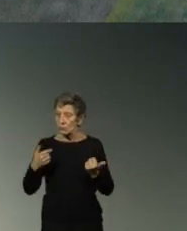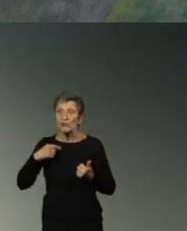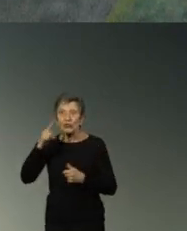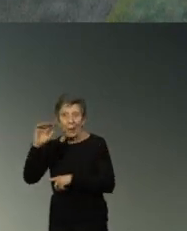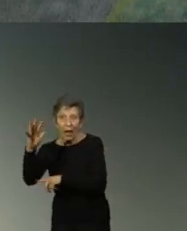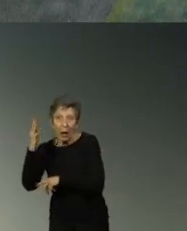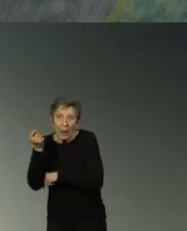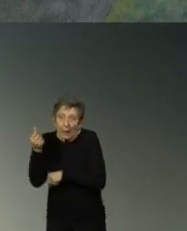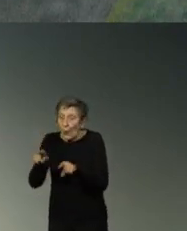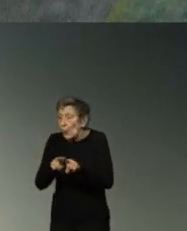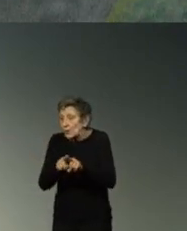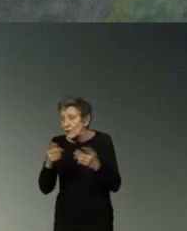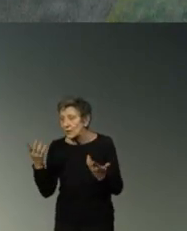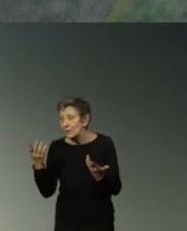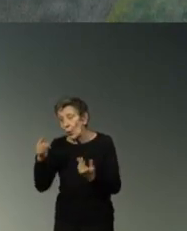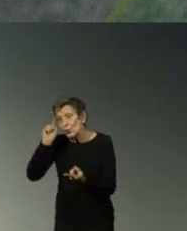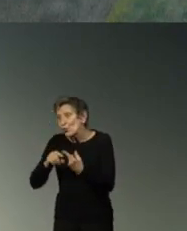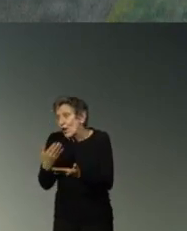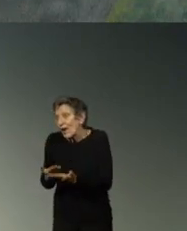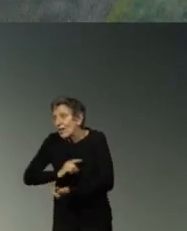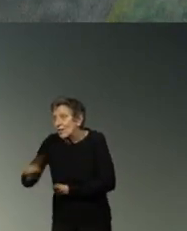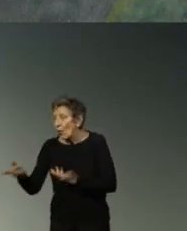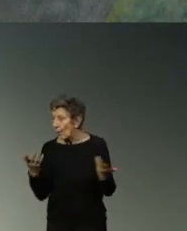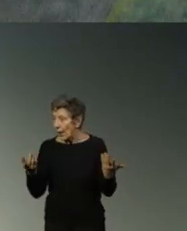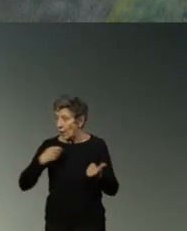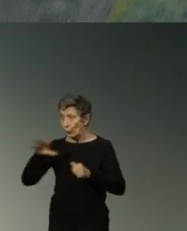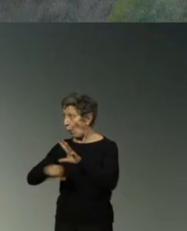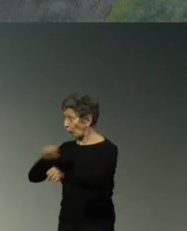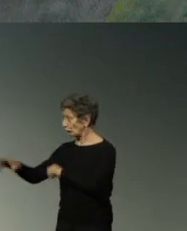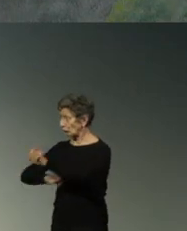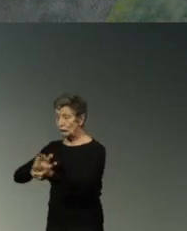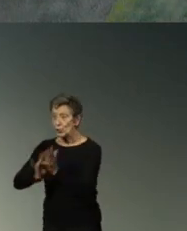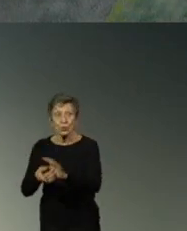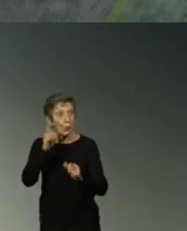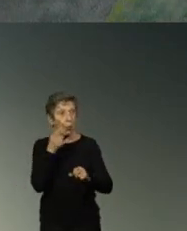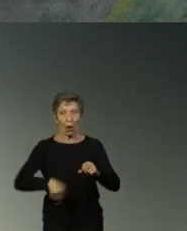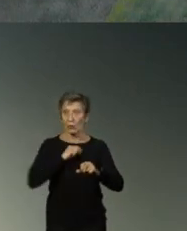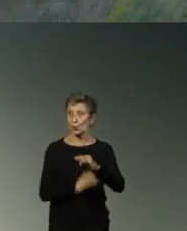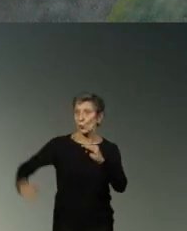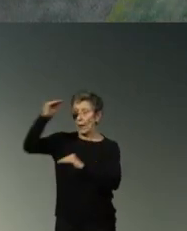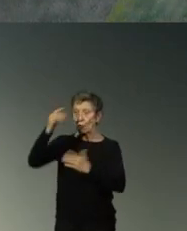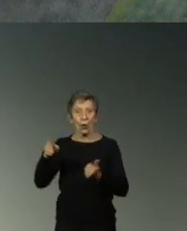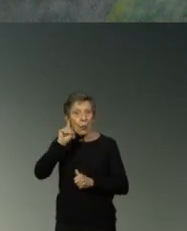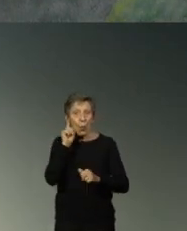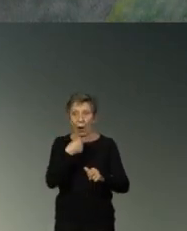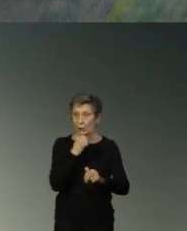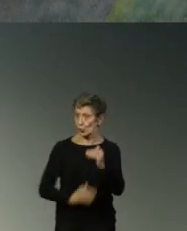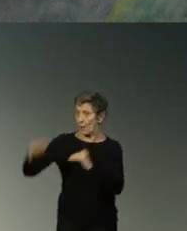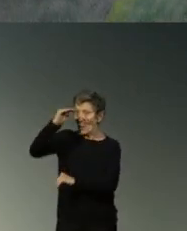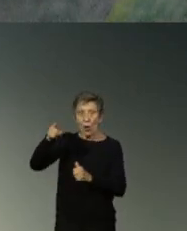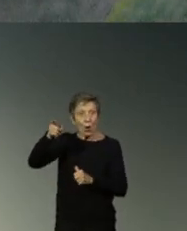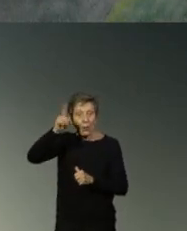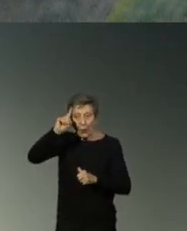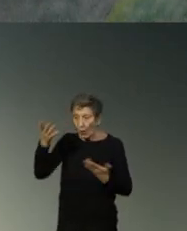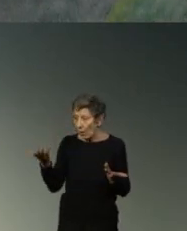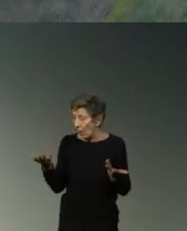aussi un tout petit peu, c'était pas mon sujet, mais en fait, tout est à notre disposition, parce que nous sommes supérieurs. Pourquoi sommes-nous supérieurs? Parce que nous avons des pouces